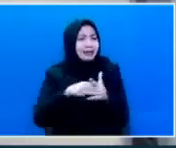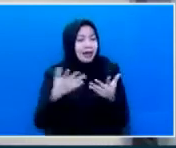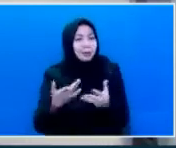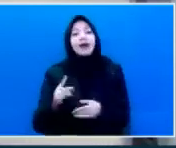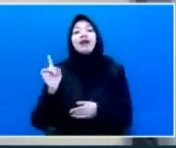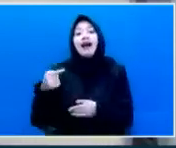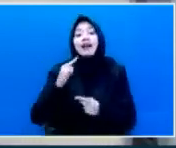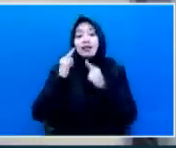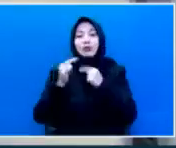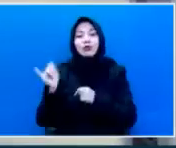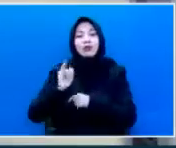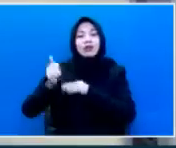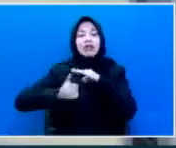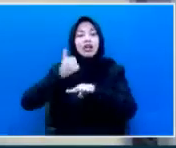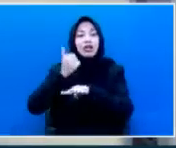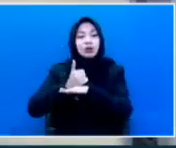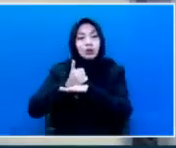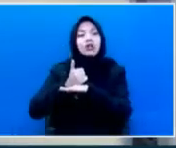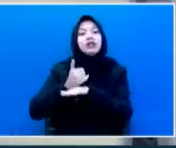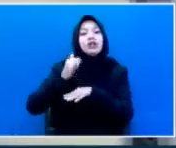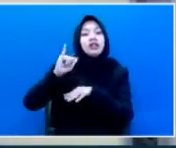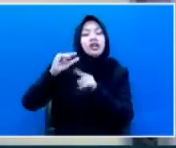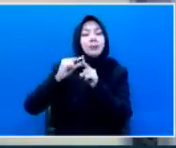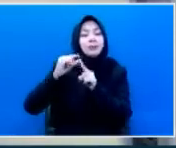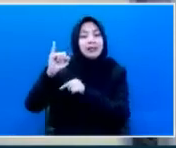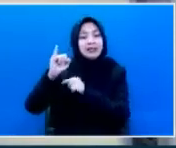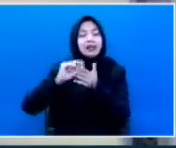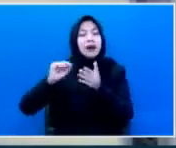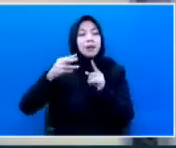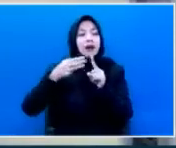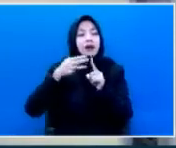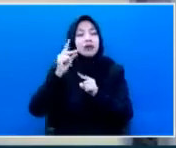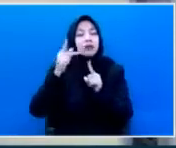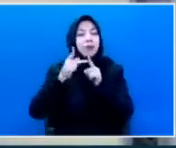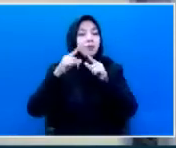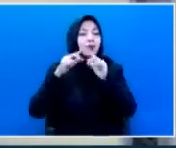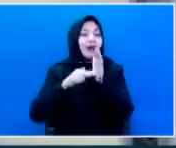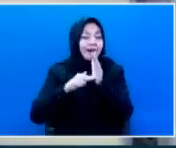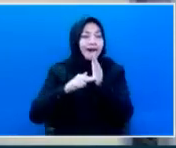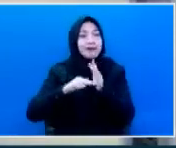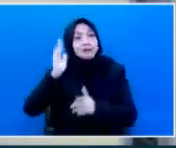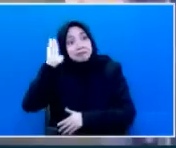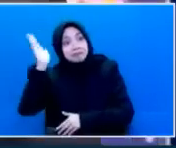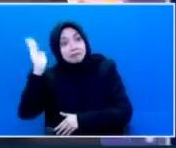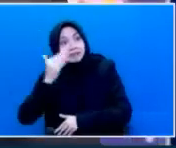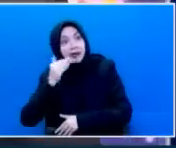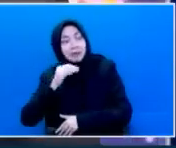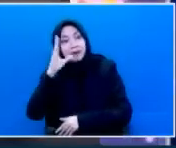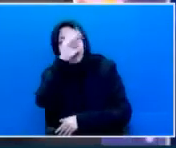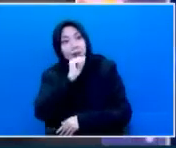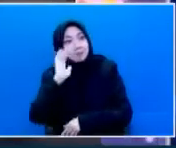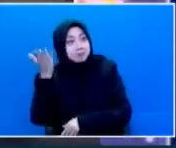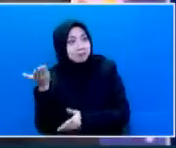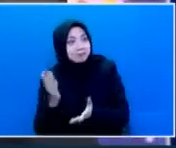eksekutif indikator politik Indonesia Burhanuddin Muhtadi yang telah bergabung bersama kami di Kompas malam selamat malam salam sehat Mas